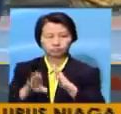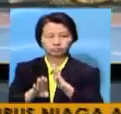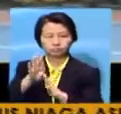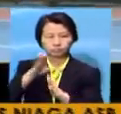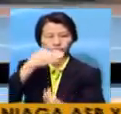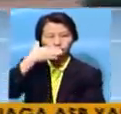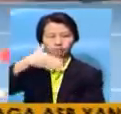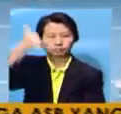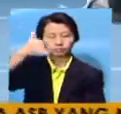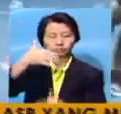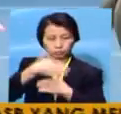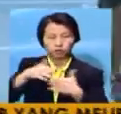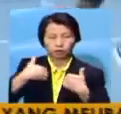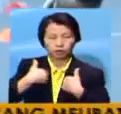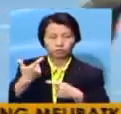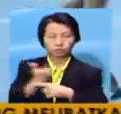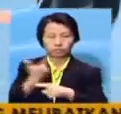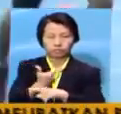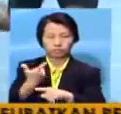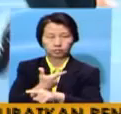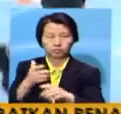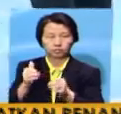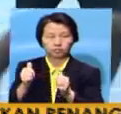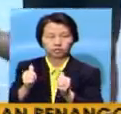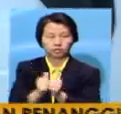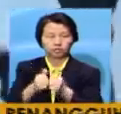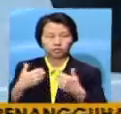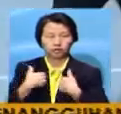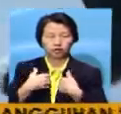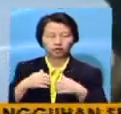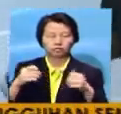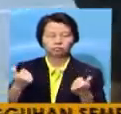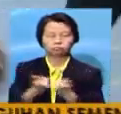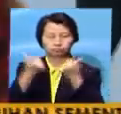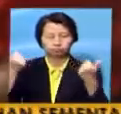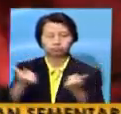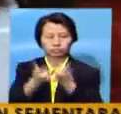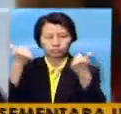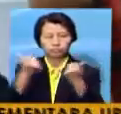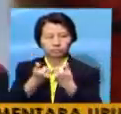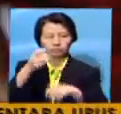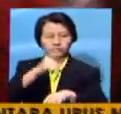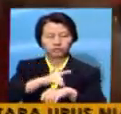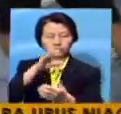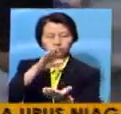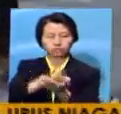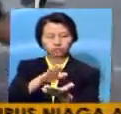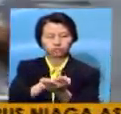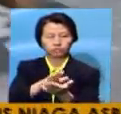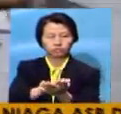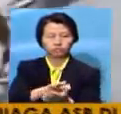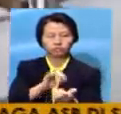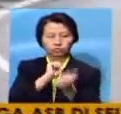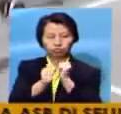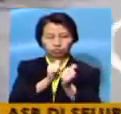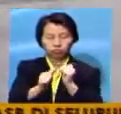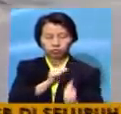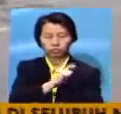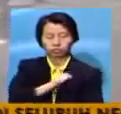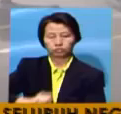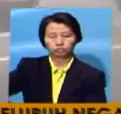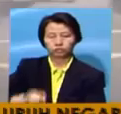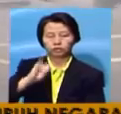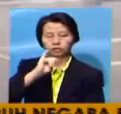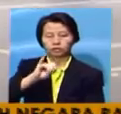terbaik selepas mengadakan latihan dan beberapa Siri perlawanan Persahabatan di Sekolah sukan tunku mahkota Ismail